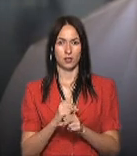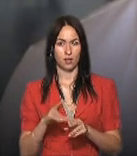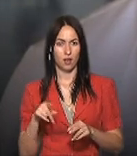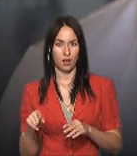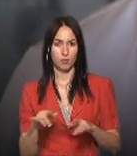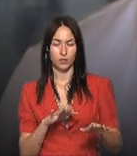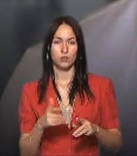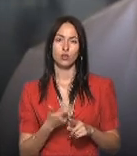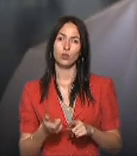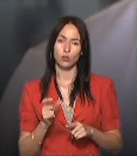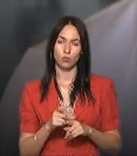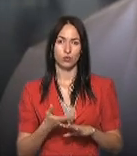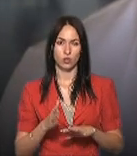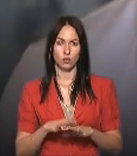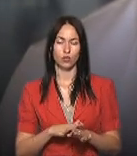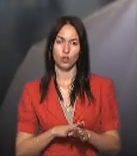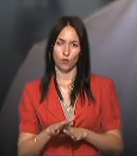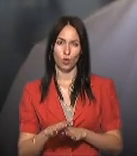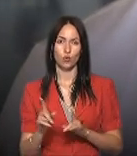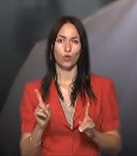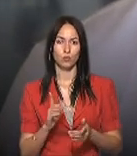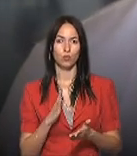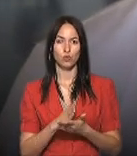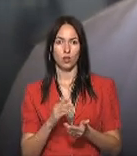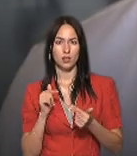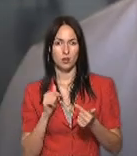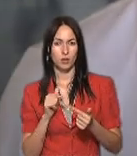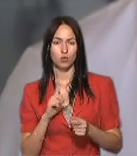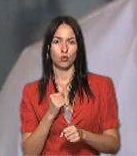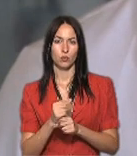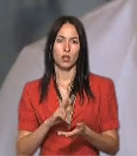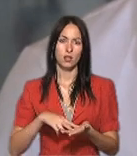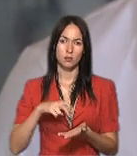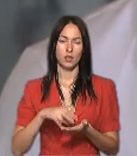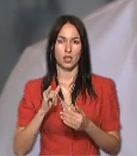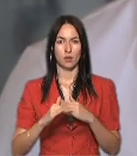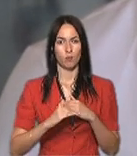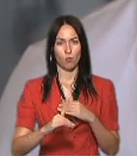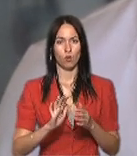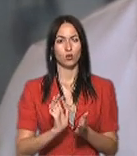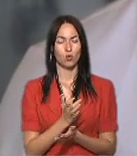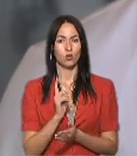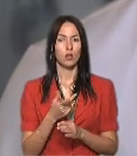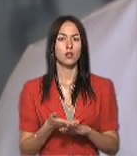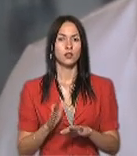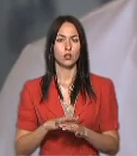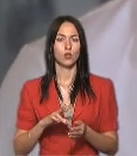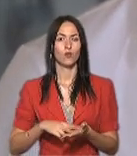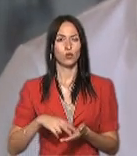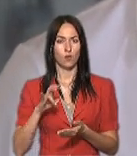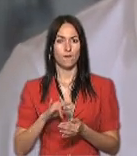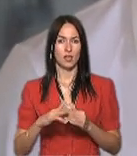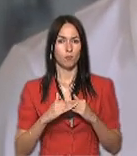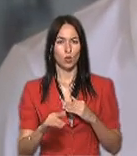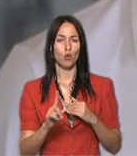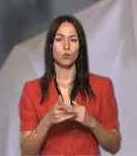У воді такі рухи складніше виконувати, тому що є опір, щоб робити стрибки, і підлога слизька. Тобто складно відштовхуватись від підлоги, тому